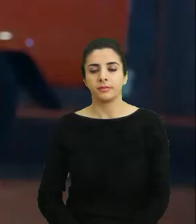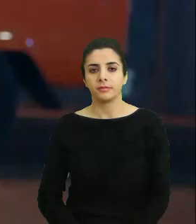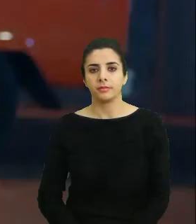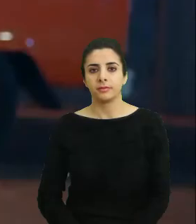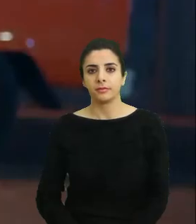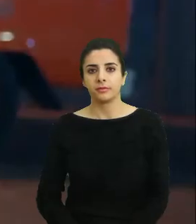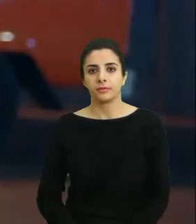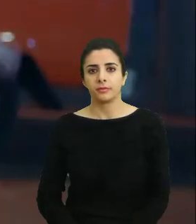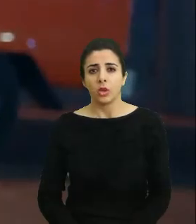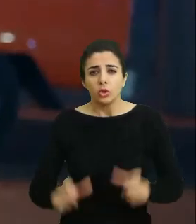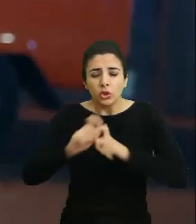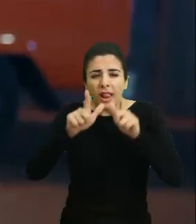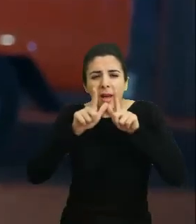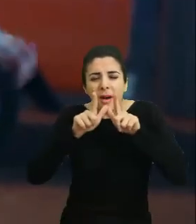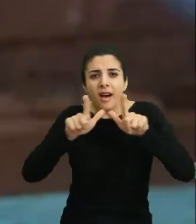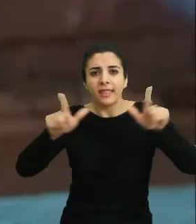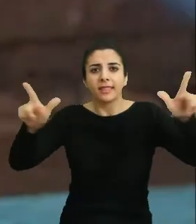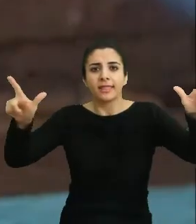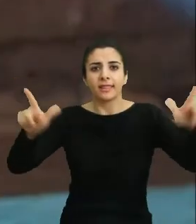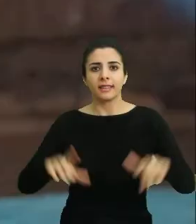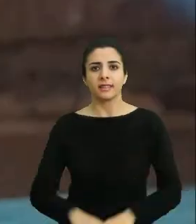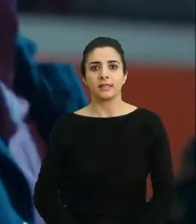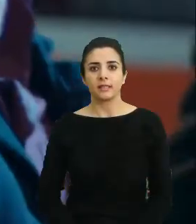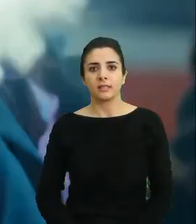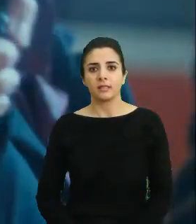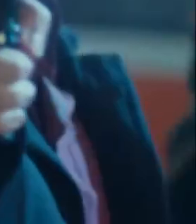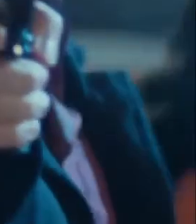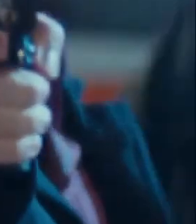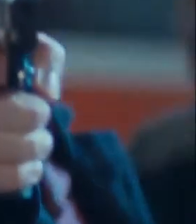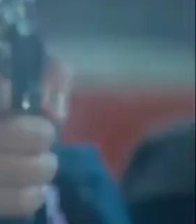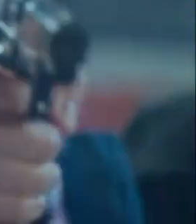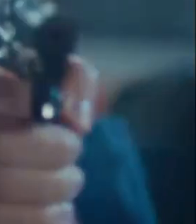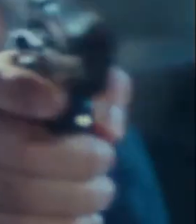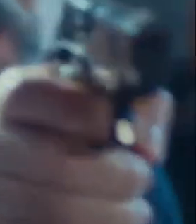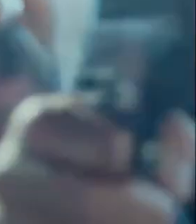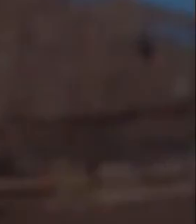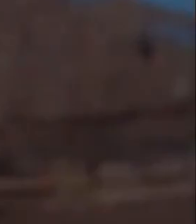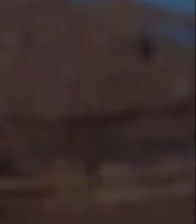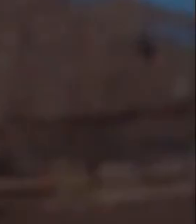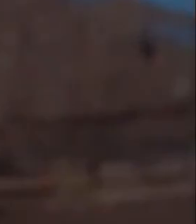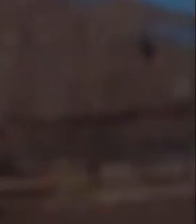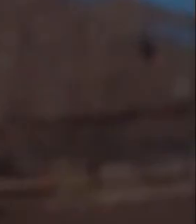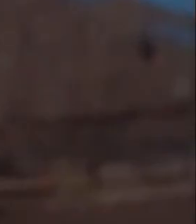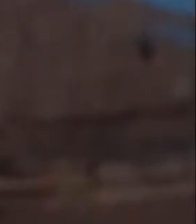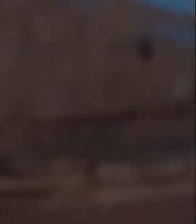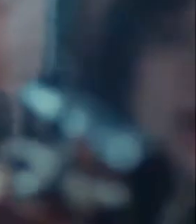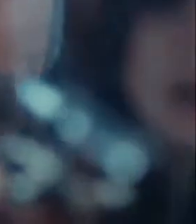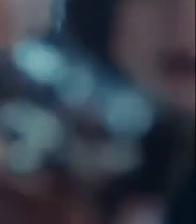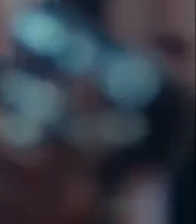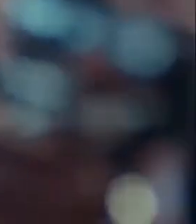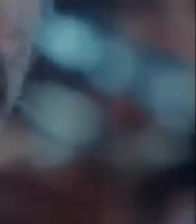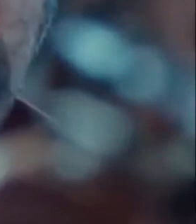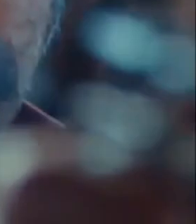etti. Süleyman! Çalık ateş ederek Selim'den gelen kurşunların üzerine yürüyor. Zehra arkasında. Çalık bir